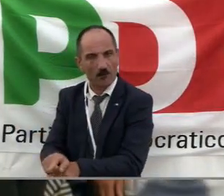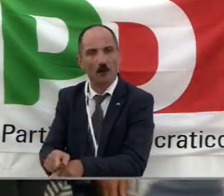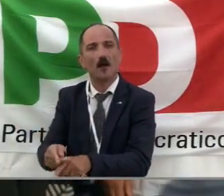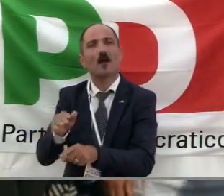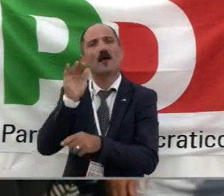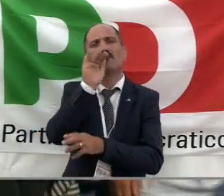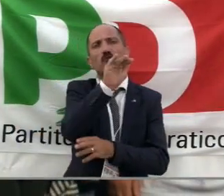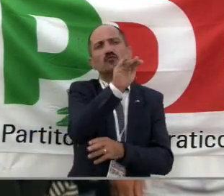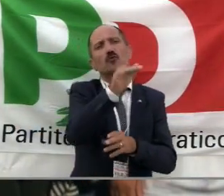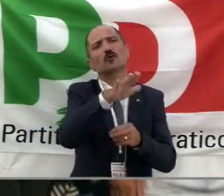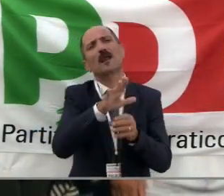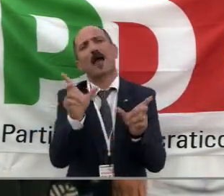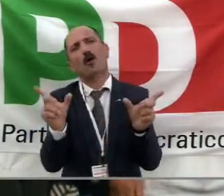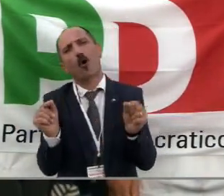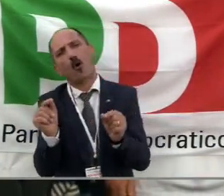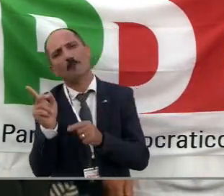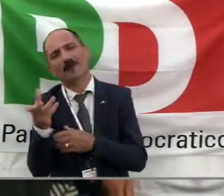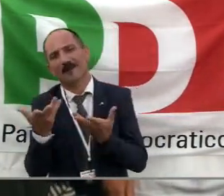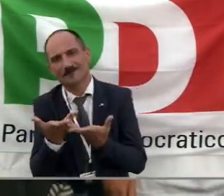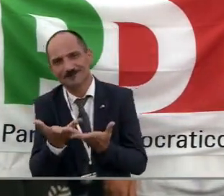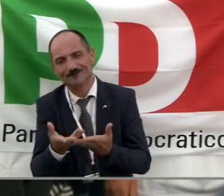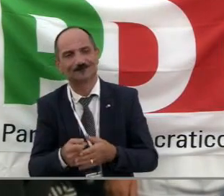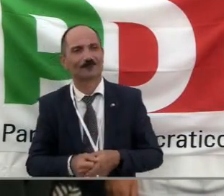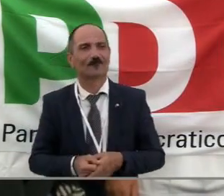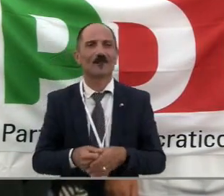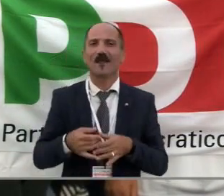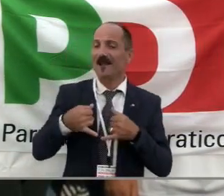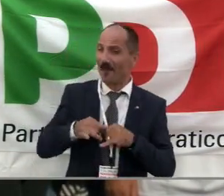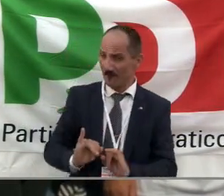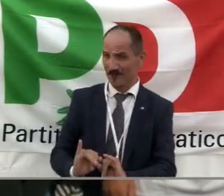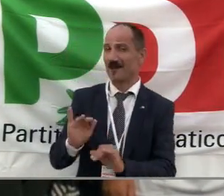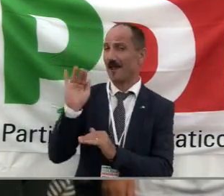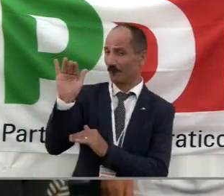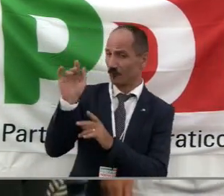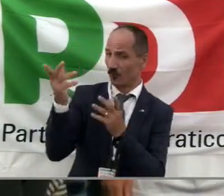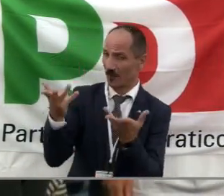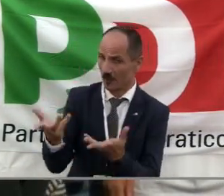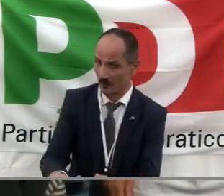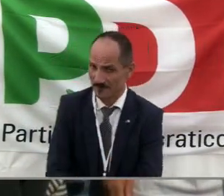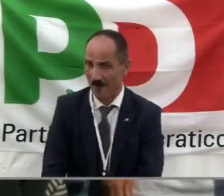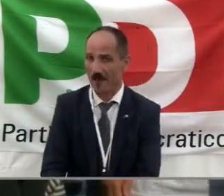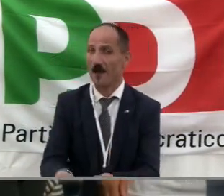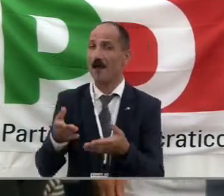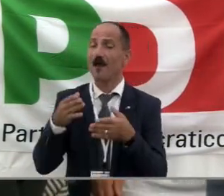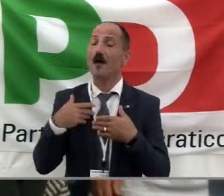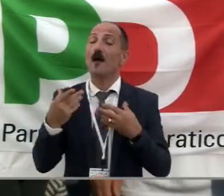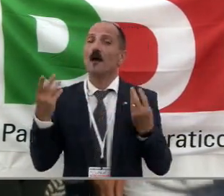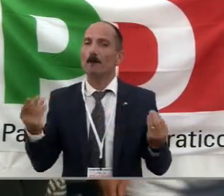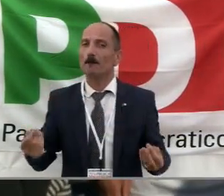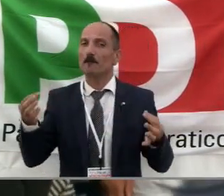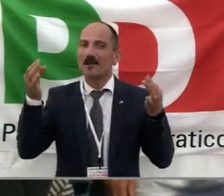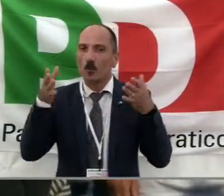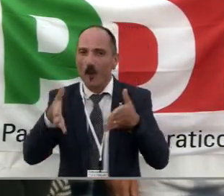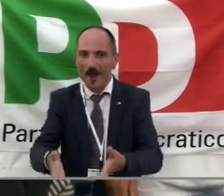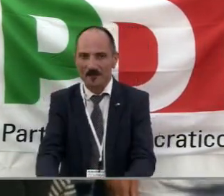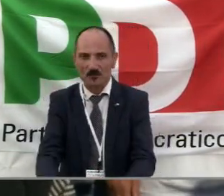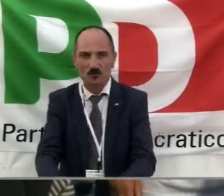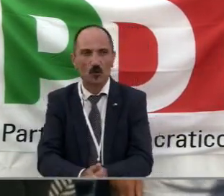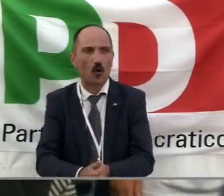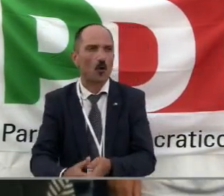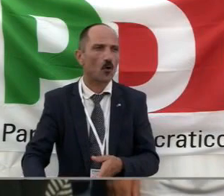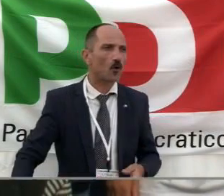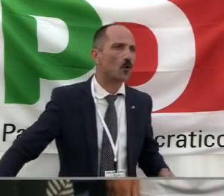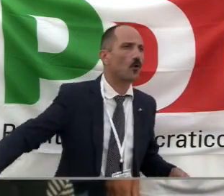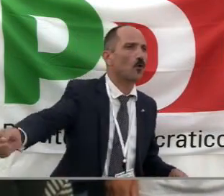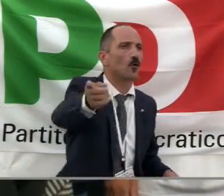quella coppia, mi interessa il destino della figlia di quella coppia. Ed è per questo che